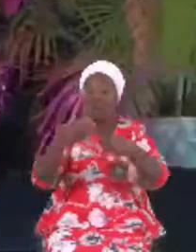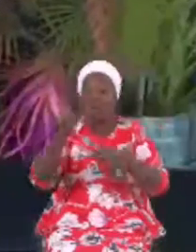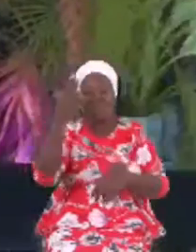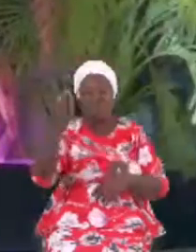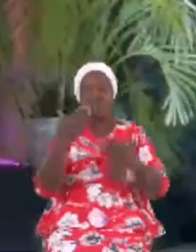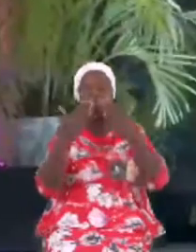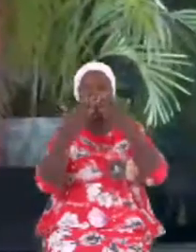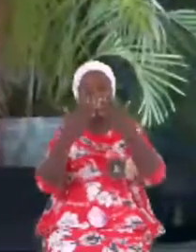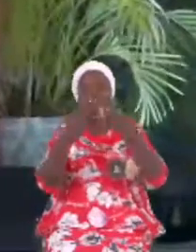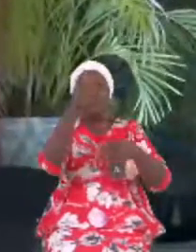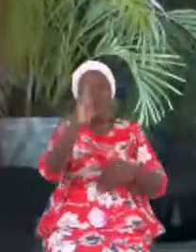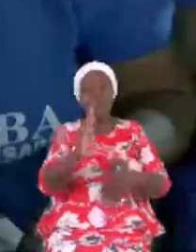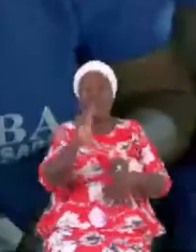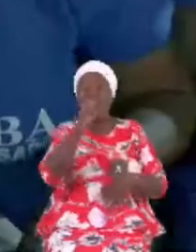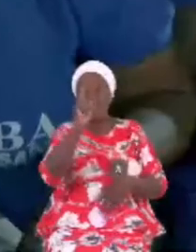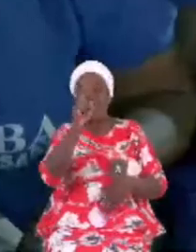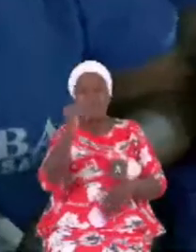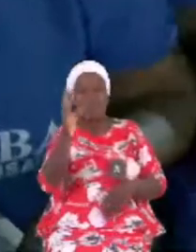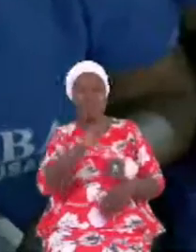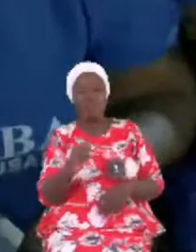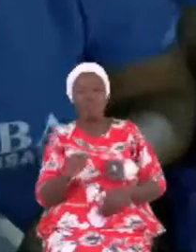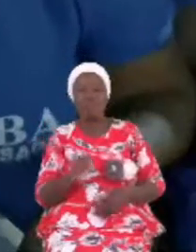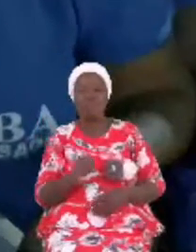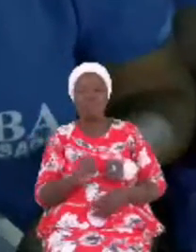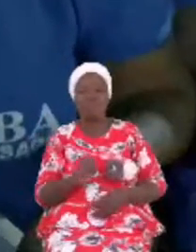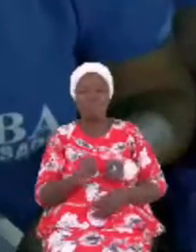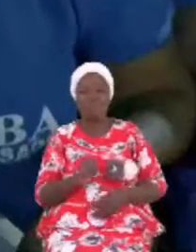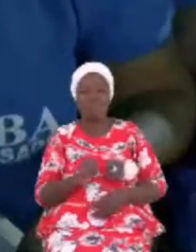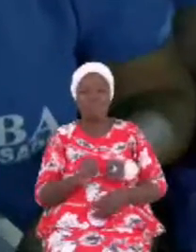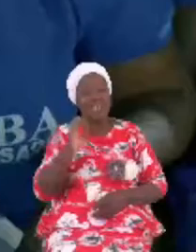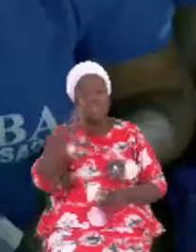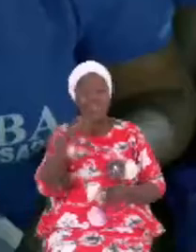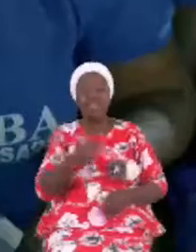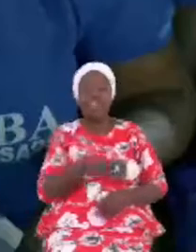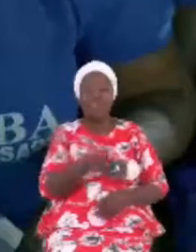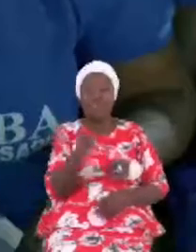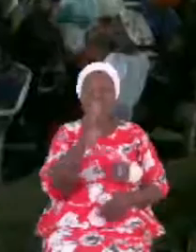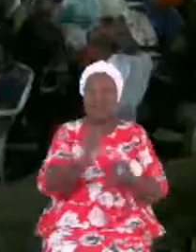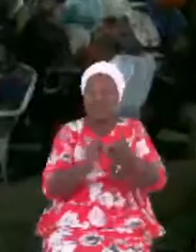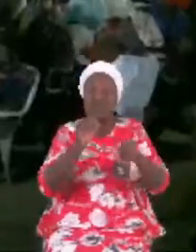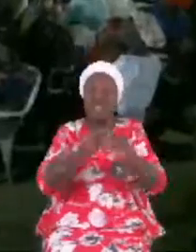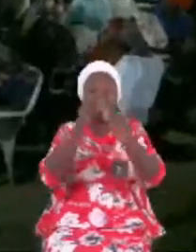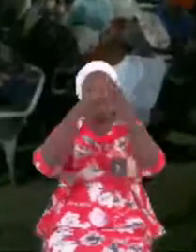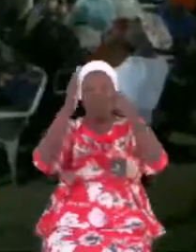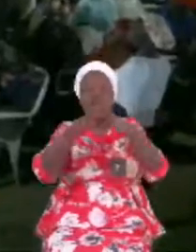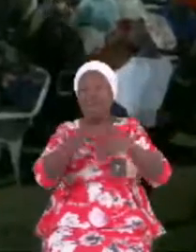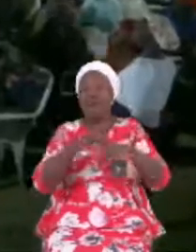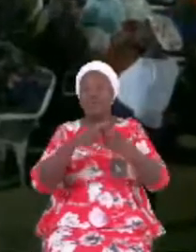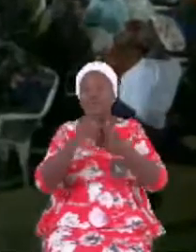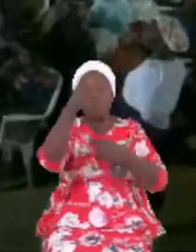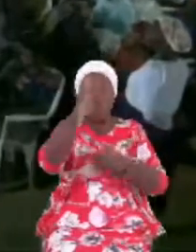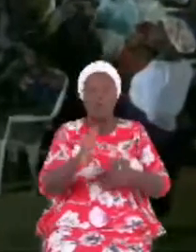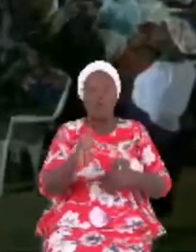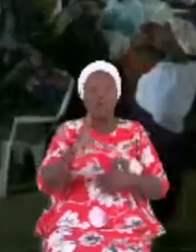oh Dieu merci, je fais partie d'eux. Il dit, ils sont écrits, inscrits dans les cieux du